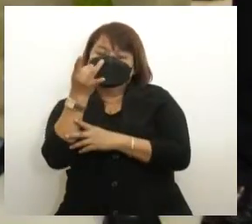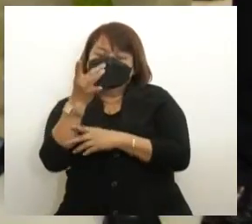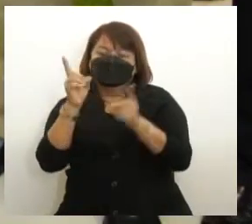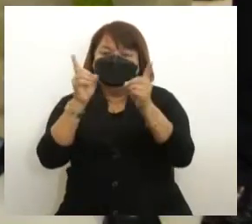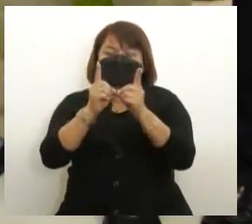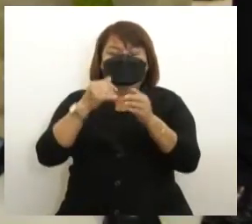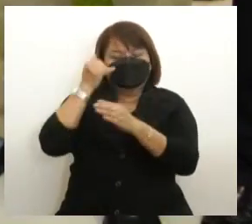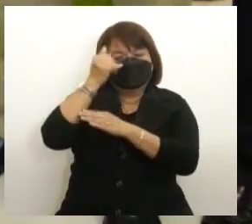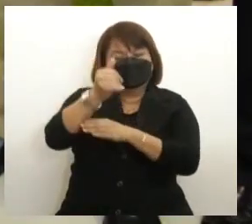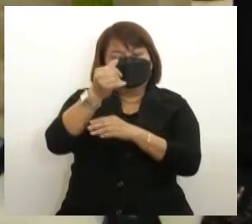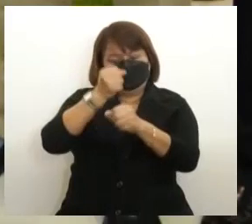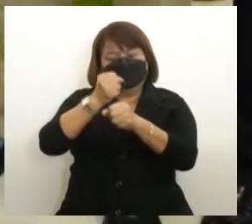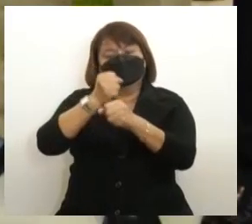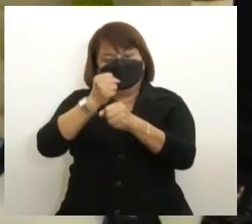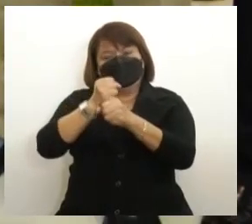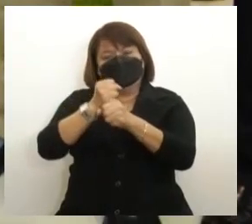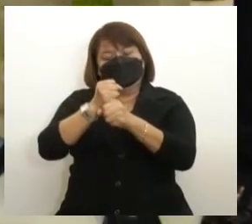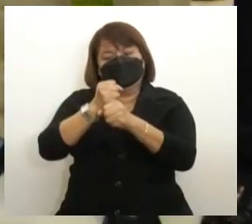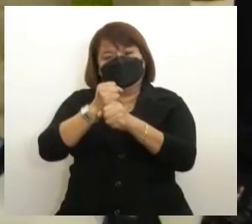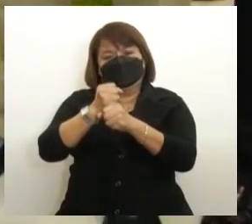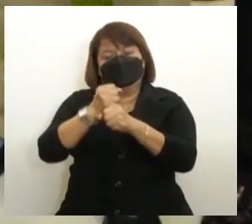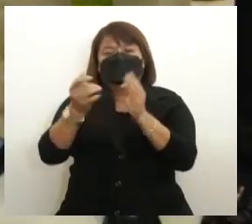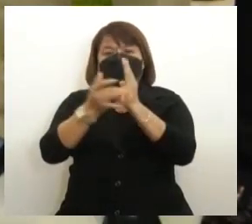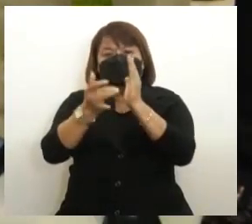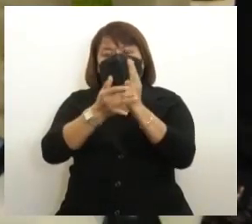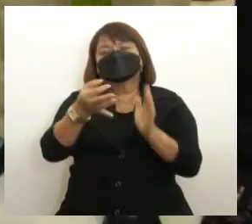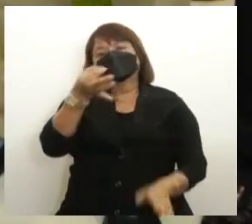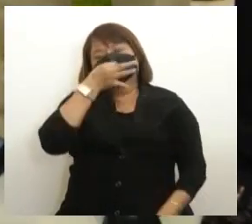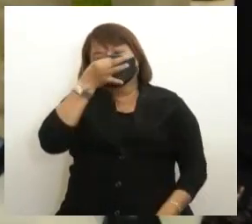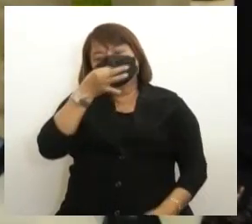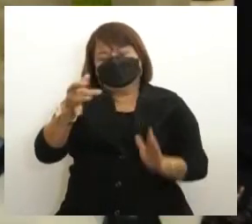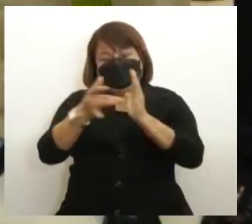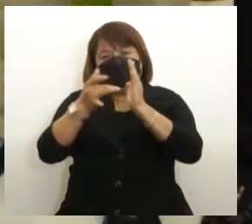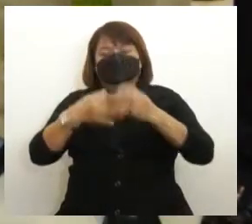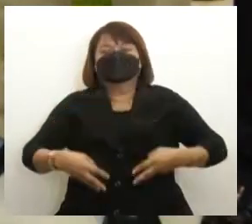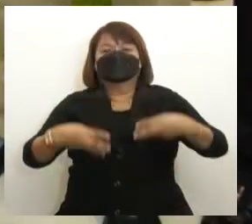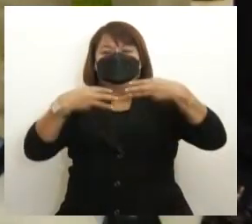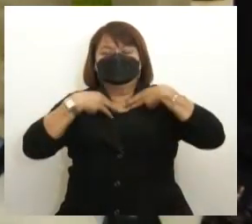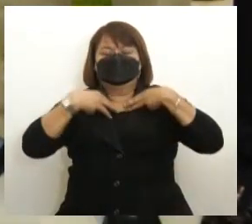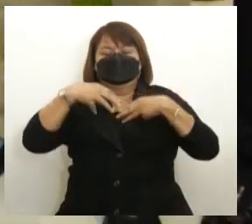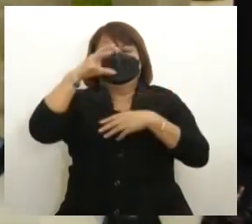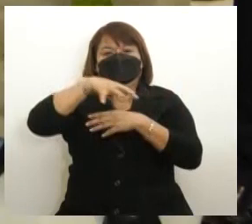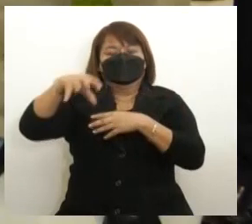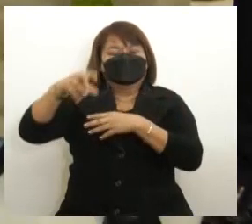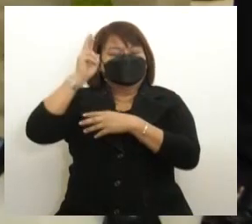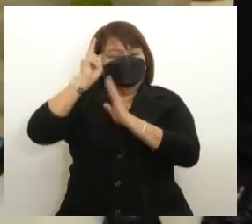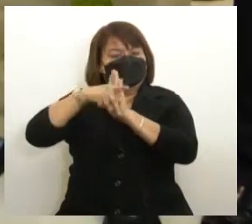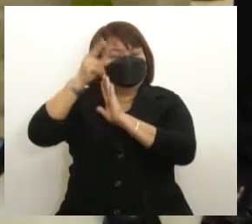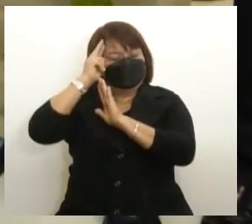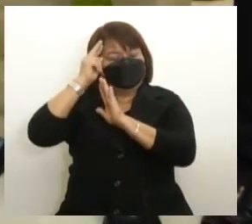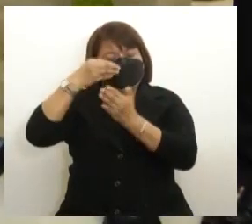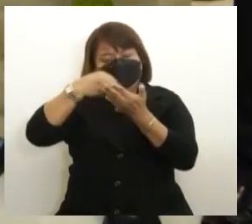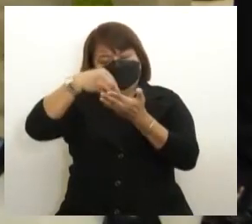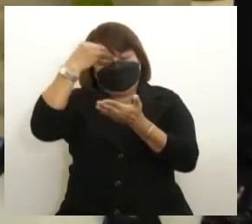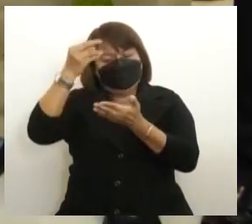งไปสู่การปฏิบัตินะคะไม่ว่าจะเป็นเรื่องของทักษะอาชีพหรือทักษะชีวิตแล้วก็องค์ความรู้การเรียนรู้ของนักเรียนอย่างมี